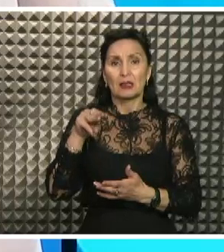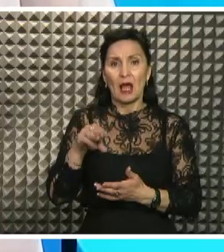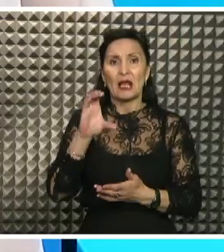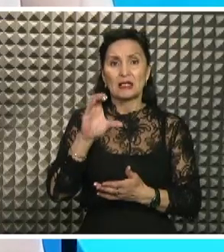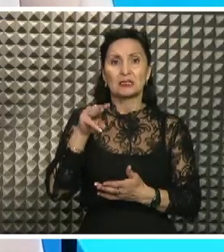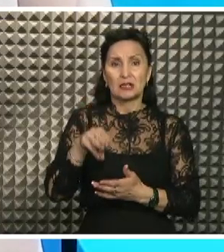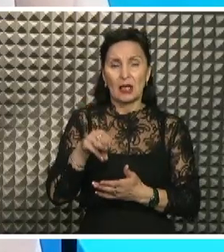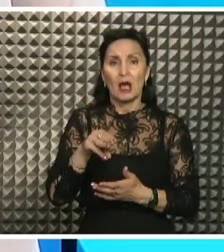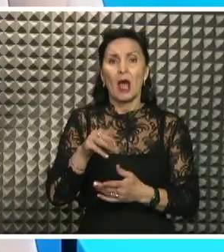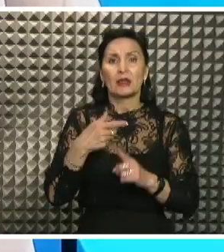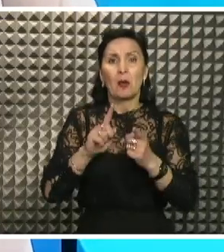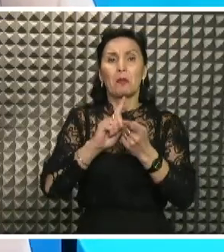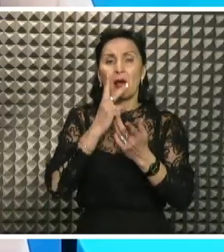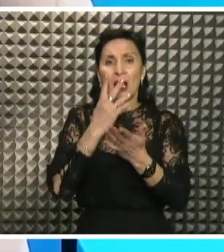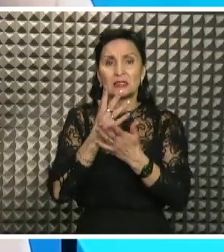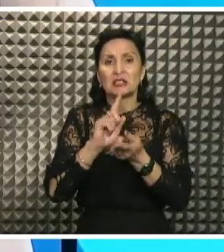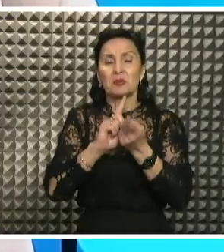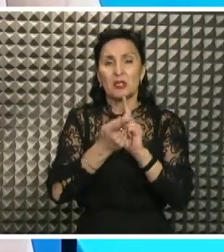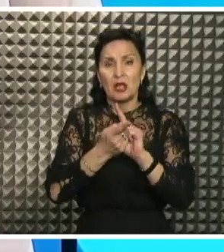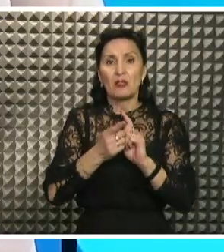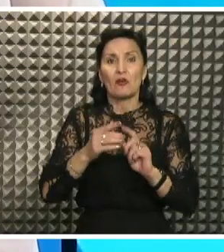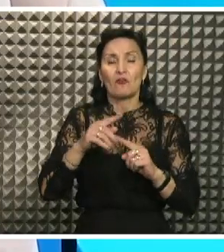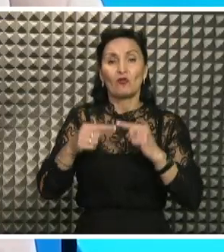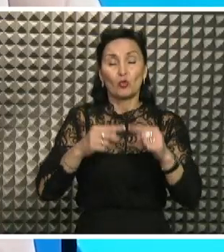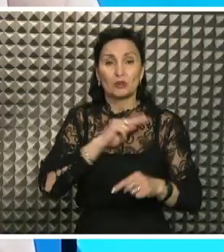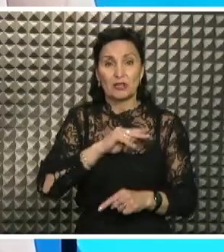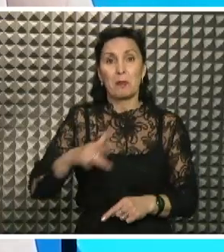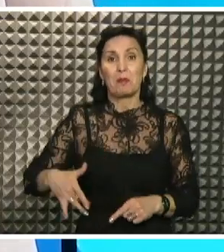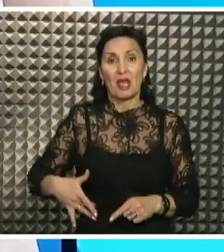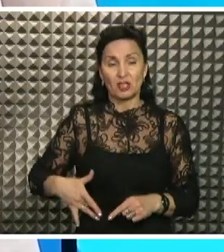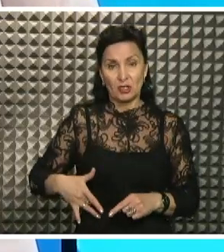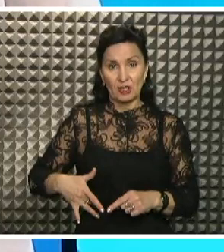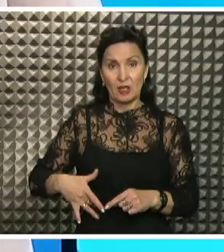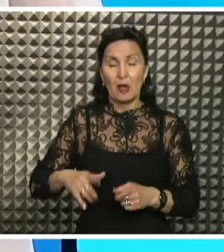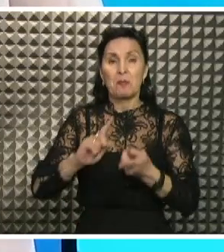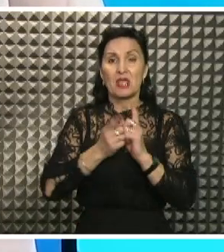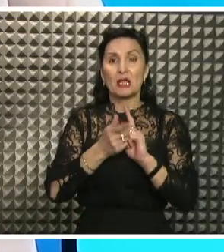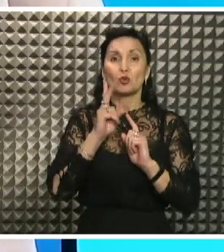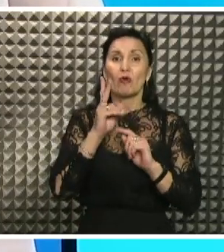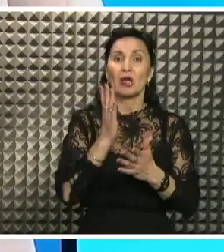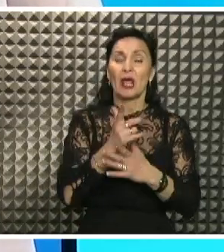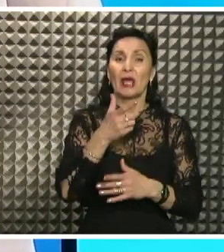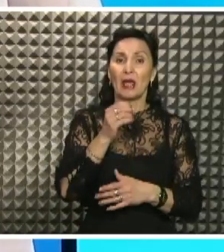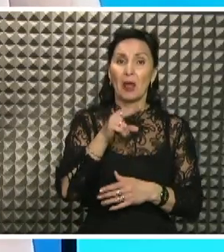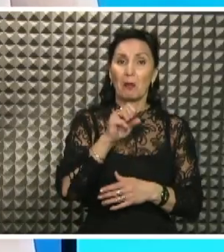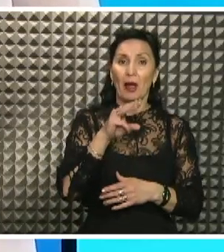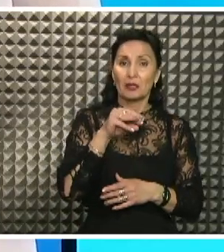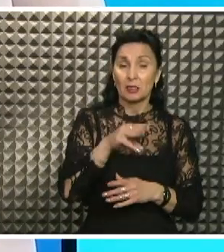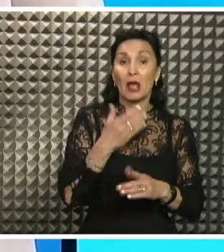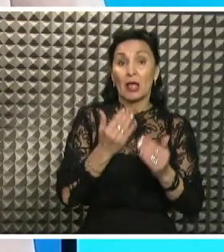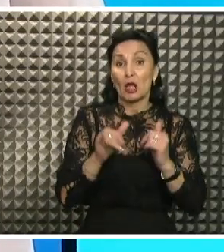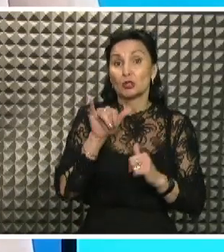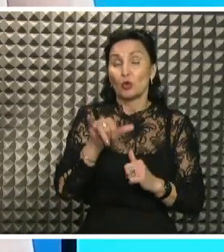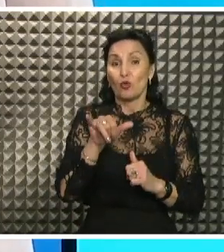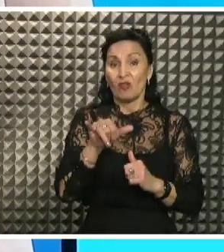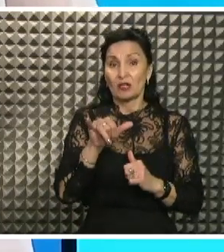АСТ – это показатель изменения функции печени. Как правило, меняется при гепатитах, при стеатогепатозах. Поэтому, если у